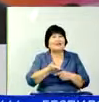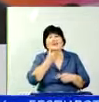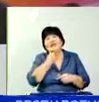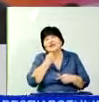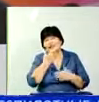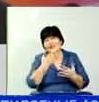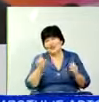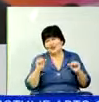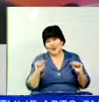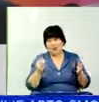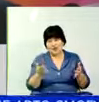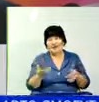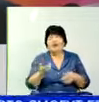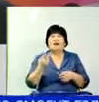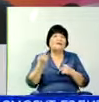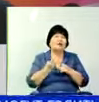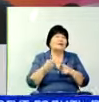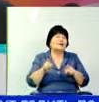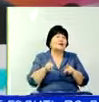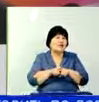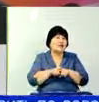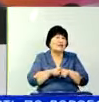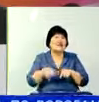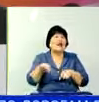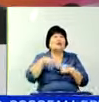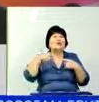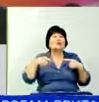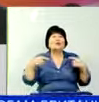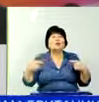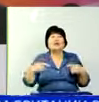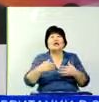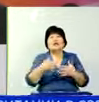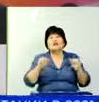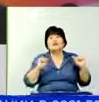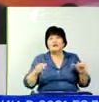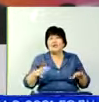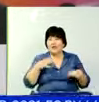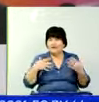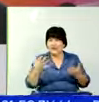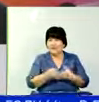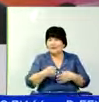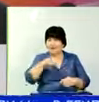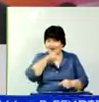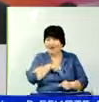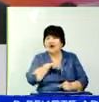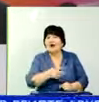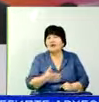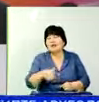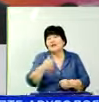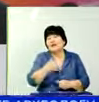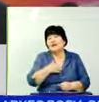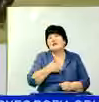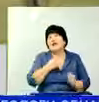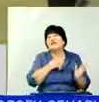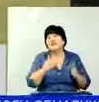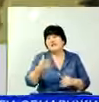спорта. Во-вторых, он так же, как и в других видах спорта, вырабатывает характер и, самое важное,